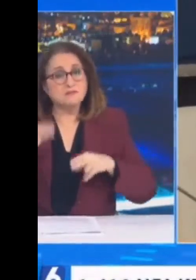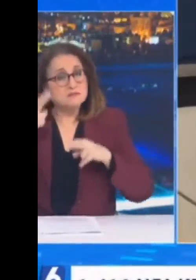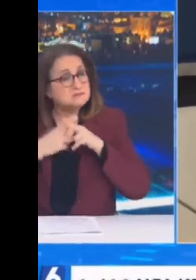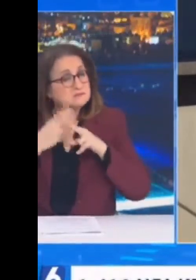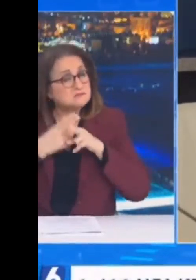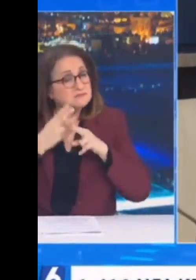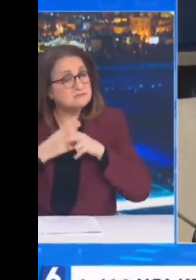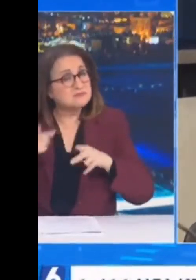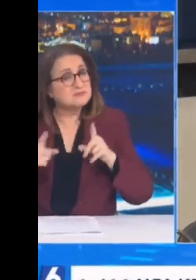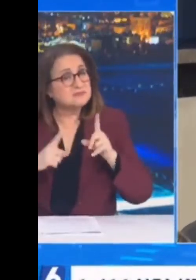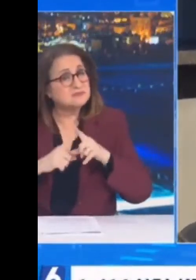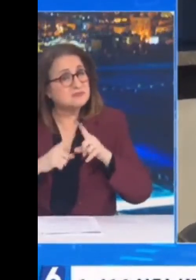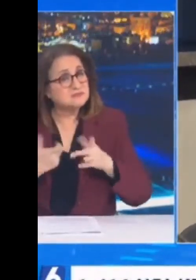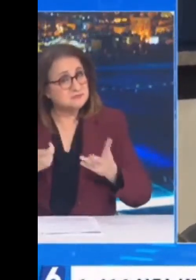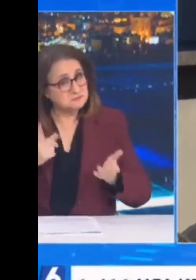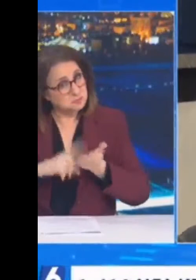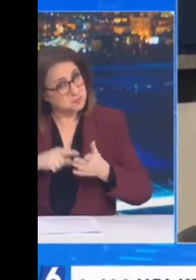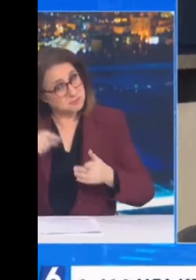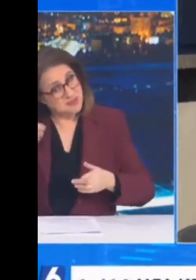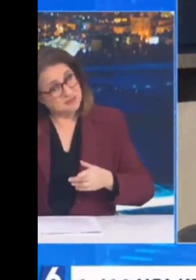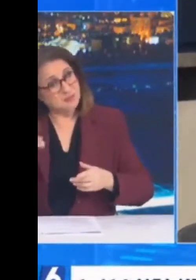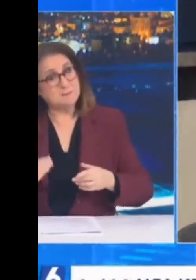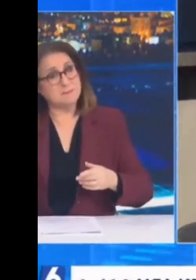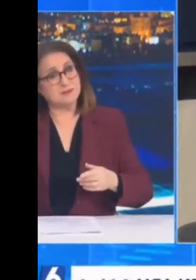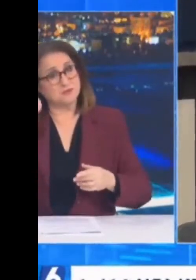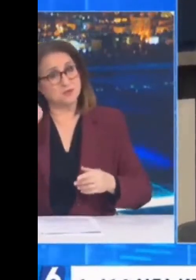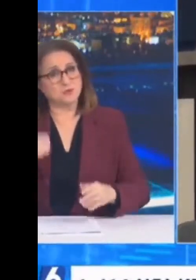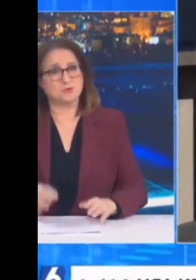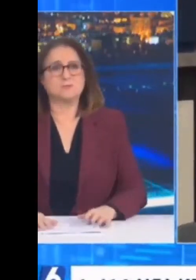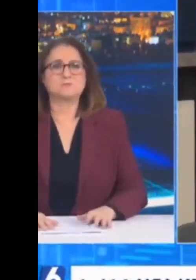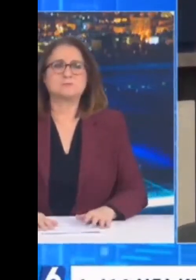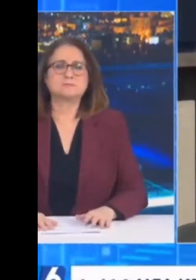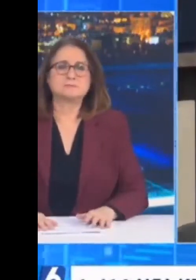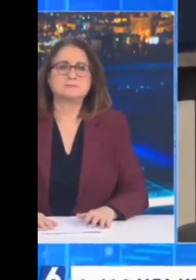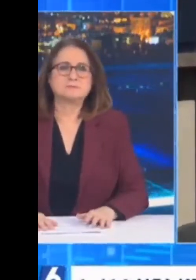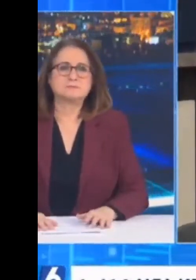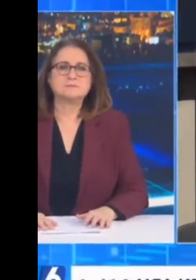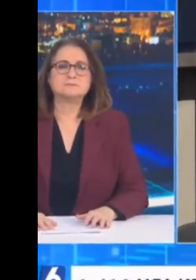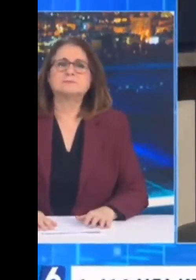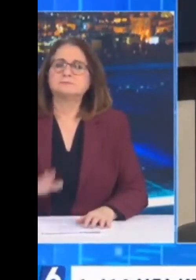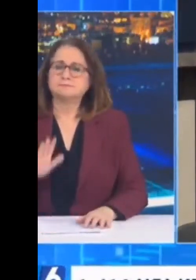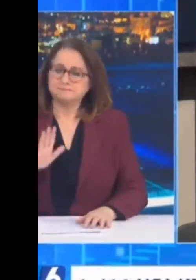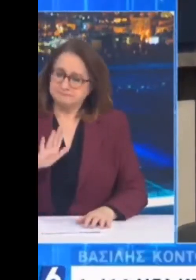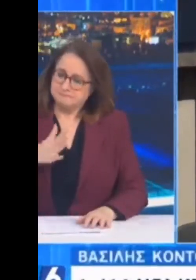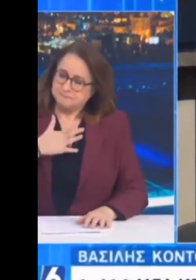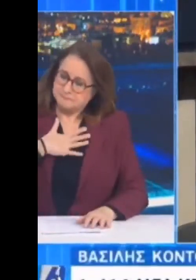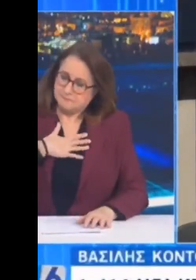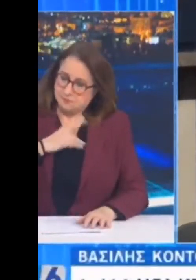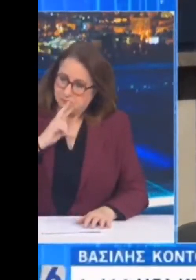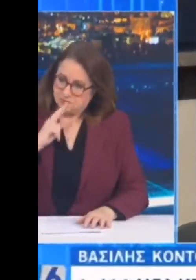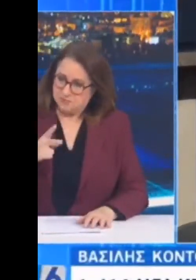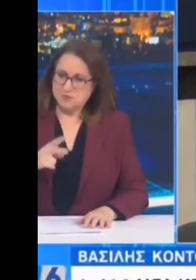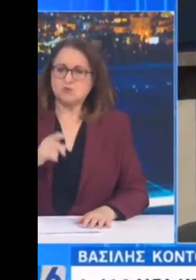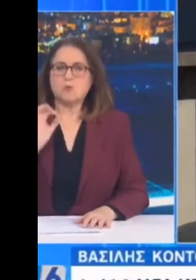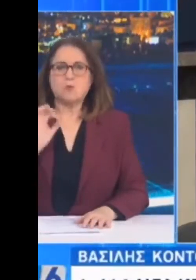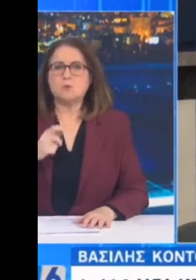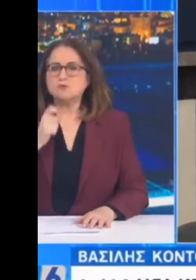Επιστρέψτε μου να απαντήσω εγώ, σαν εργαστηριακός. Καταρχάς, όπως είπε και ο